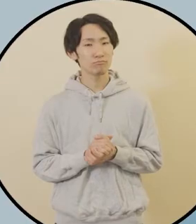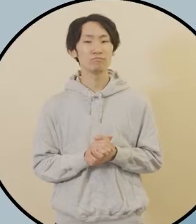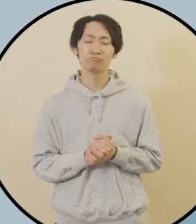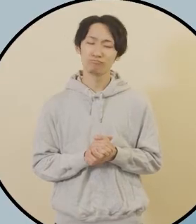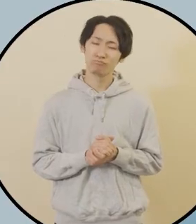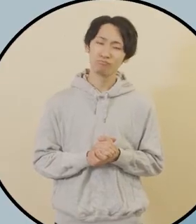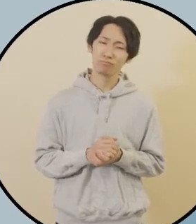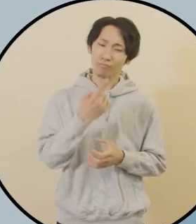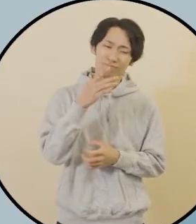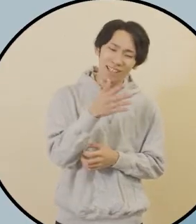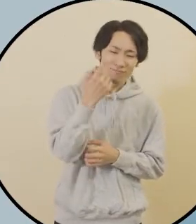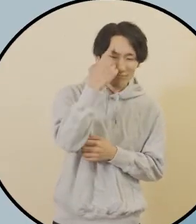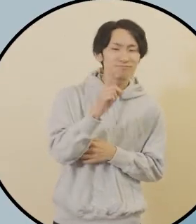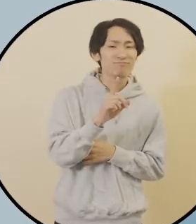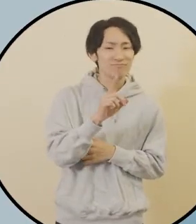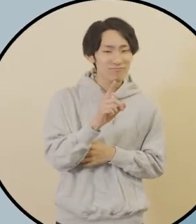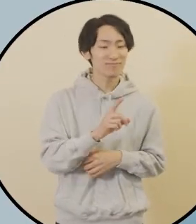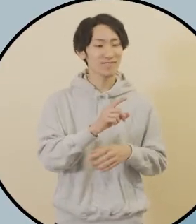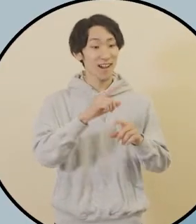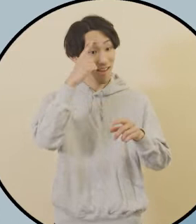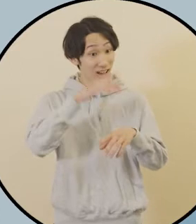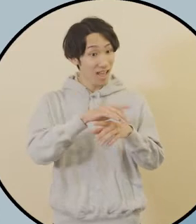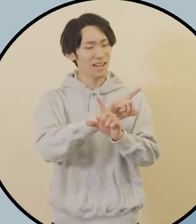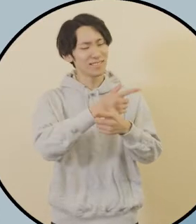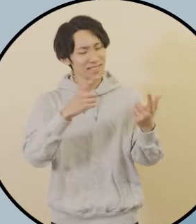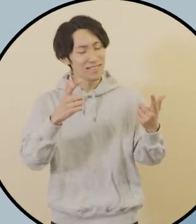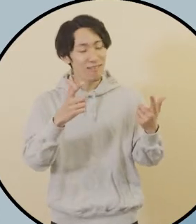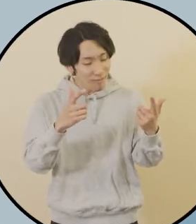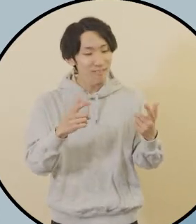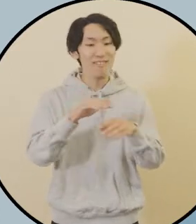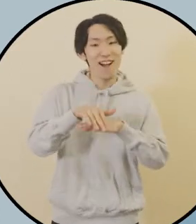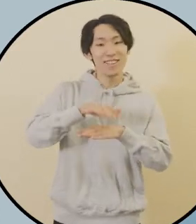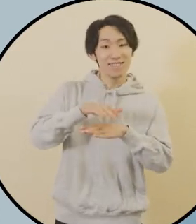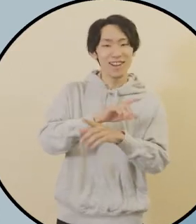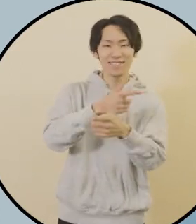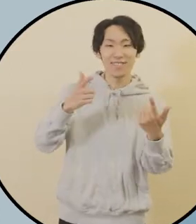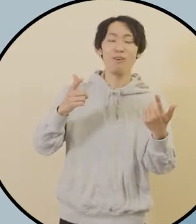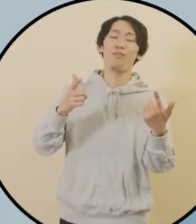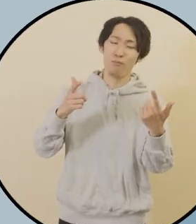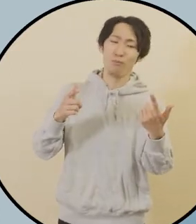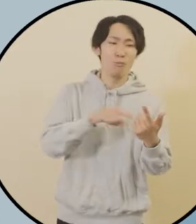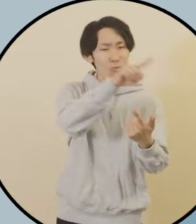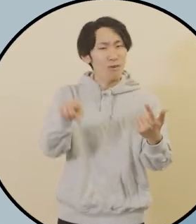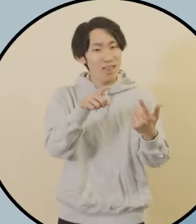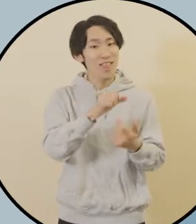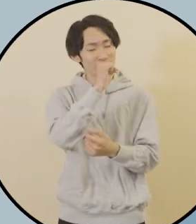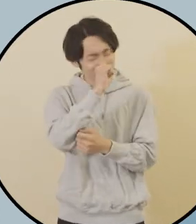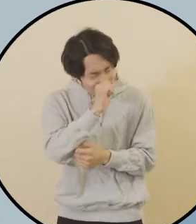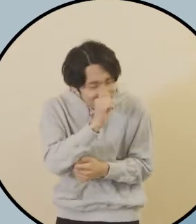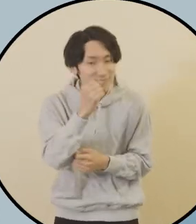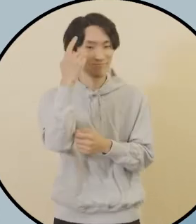私の最近思ったのはいろんな考え方があったりいろんな愛し方とかがあるのが本当にいいことだと思う洗う